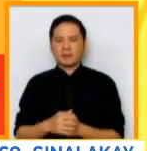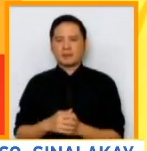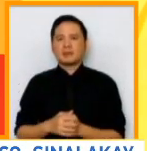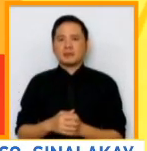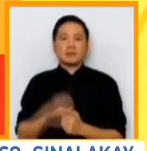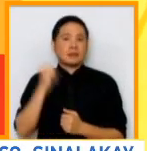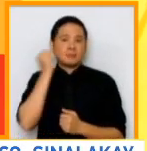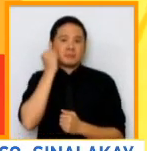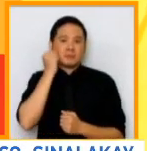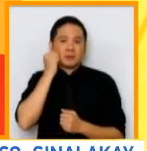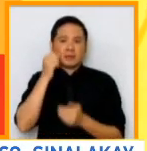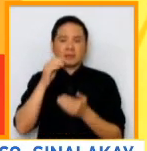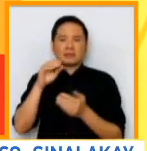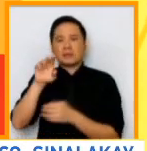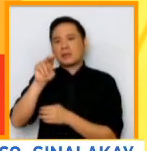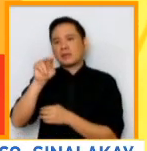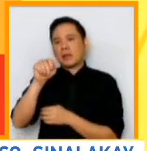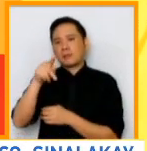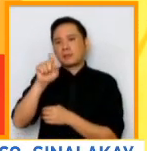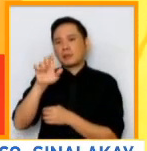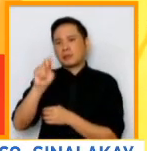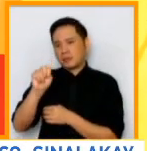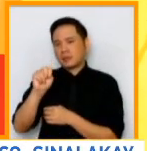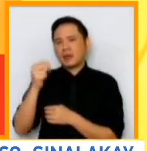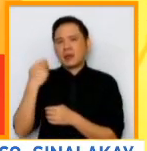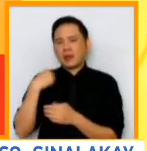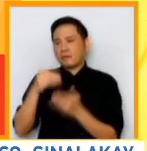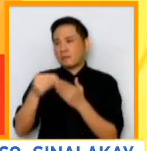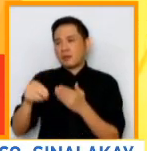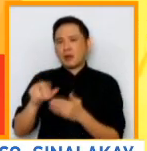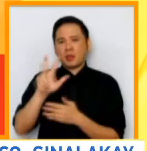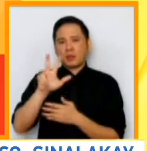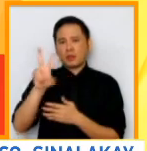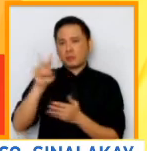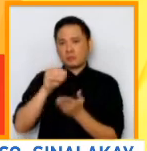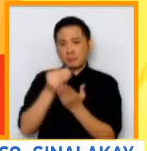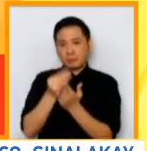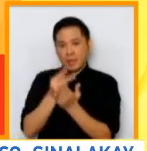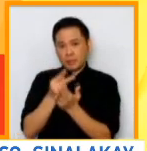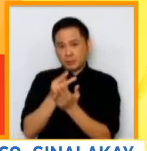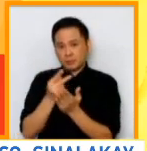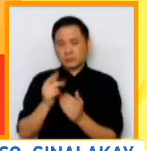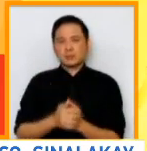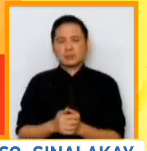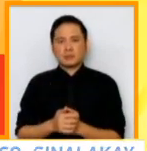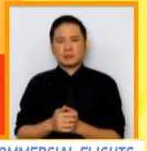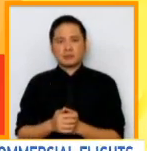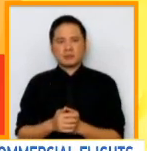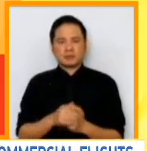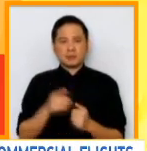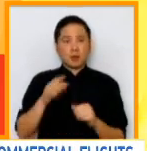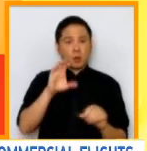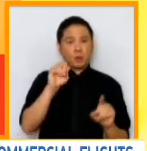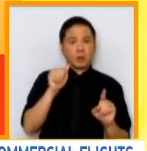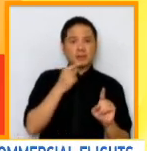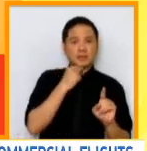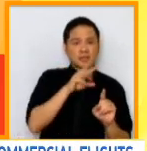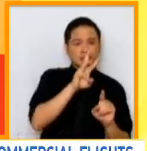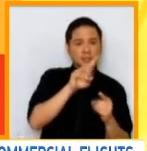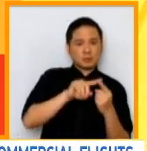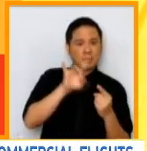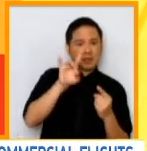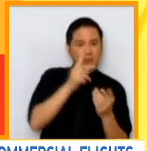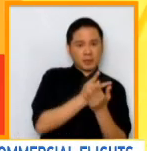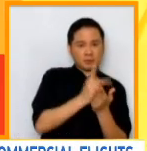was purchased at 32 pesos. At kaya pala ganun, kasi sabi ng COA ay 6 to 8 pesos lang, kaya pala ganun